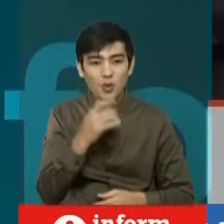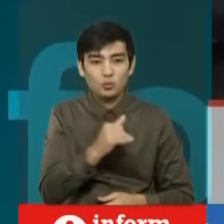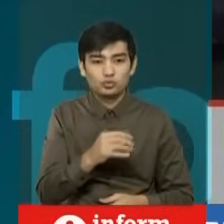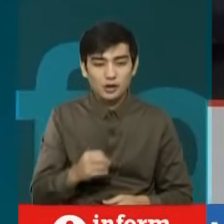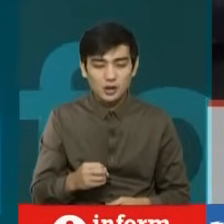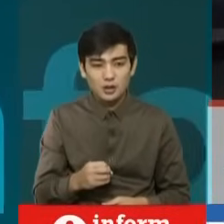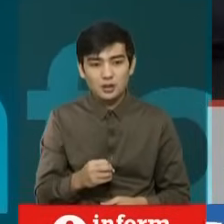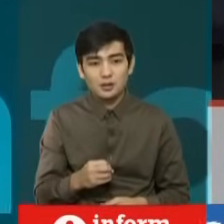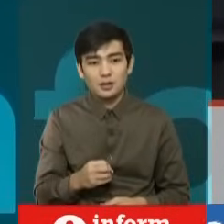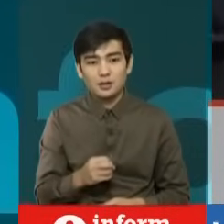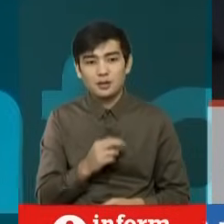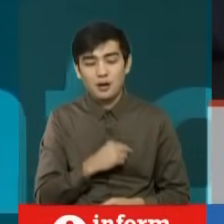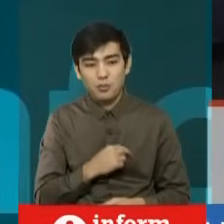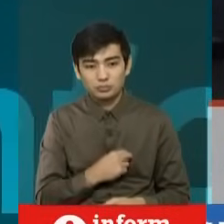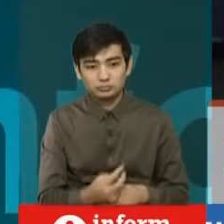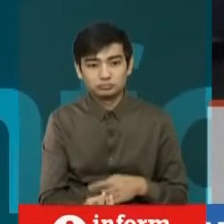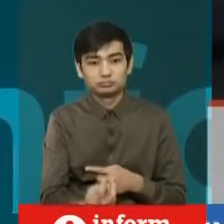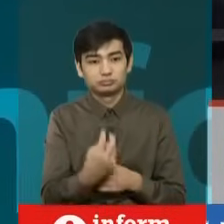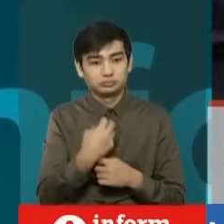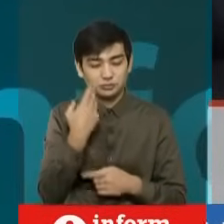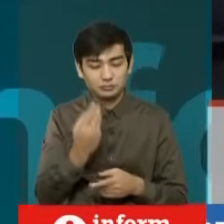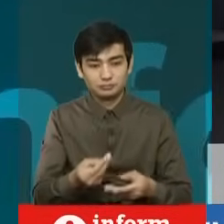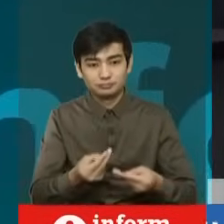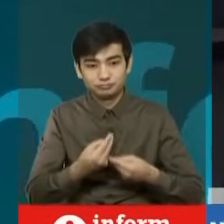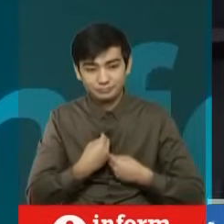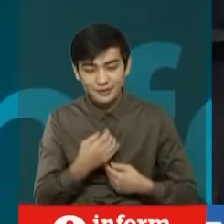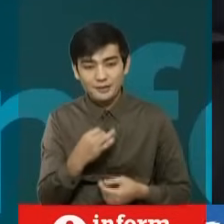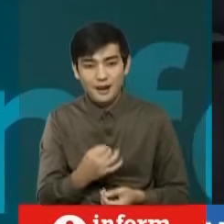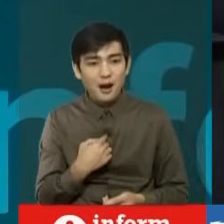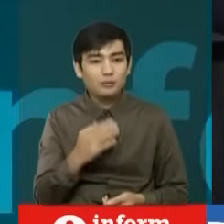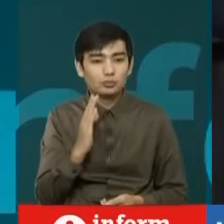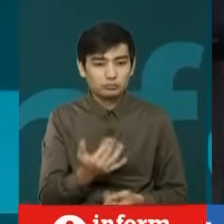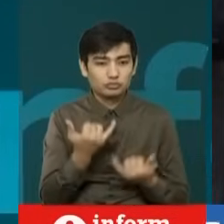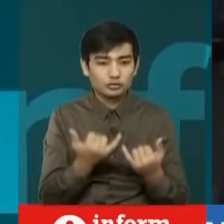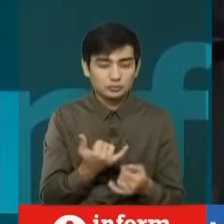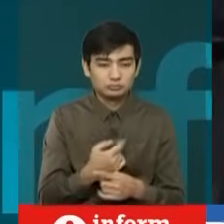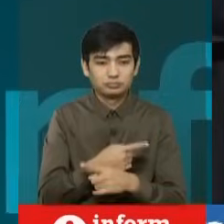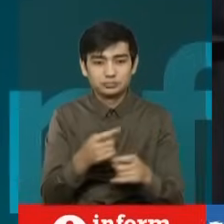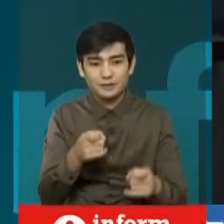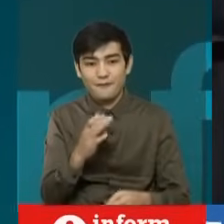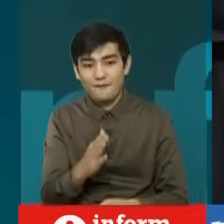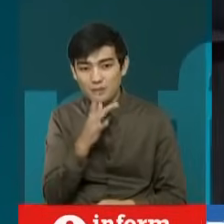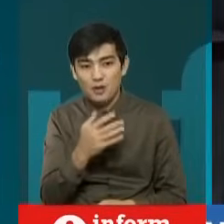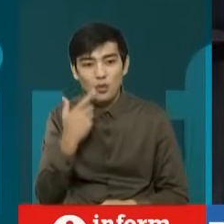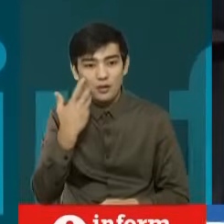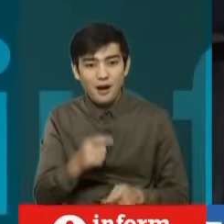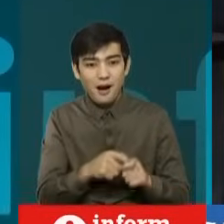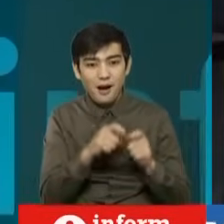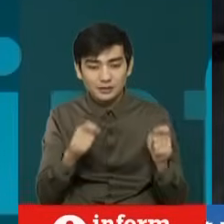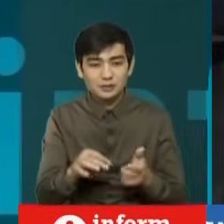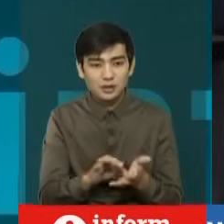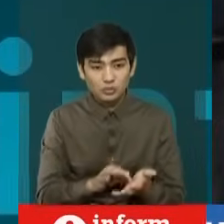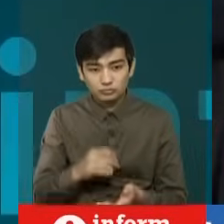а работник выходит на работу то мы теперь будем оповещать в момент когда больничный лист открывается